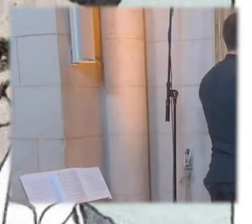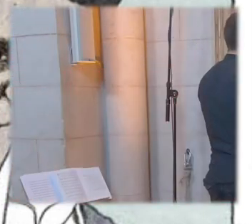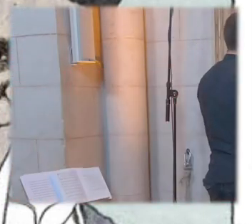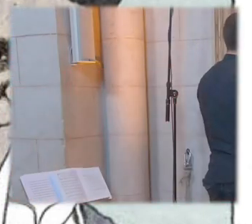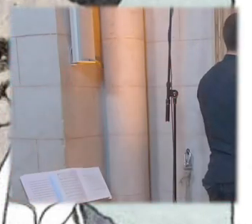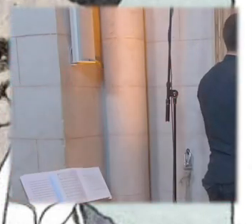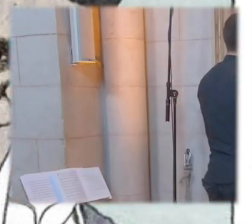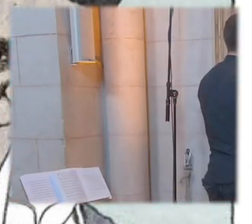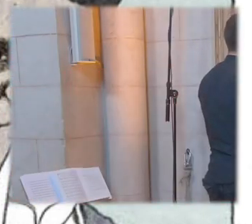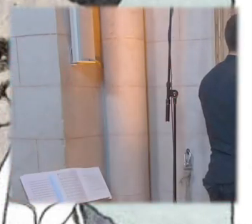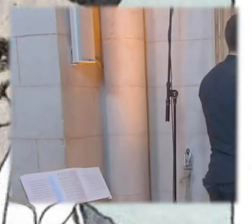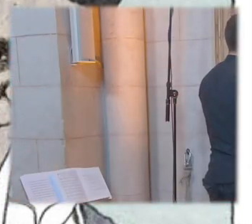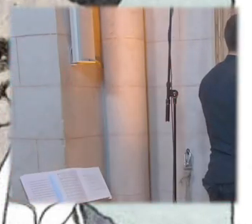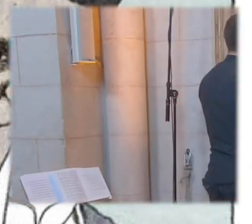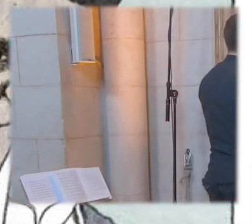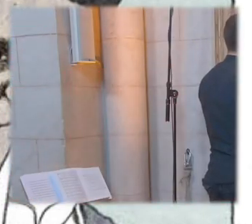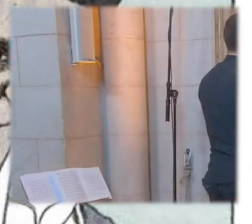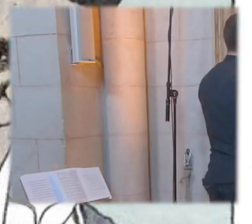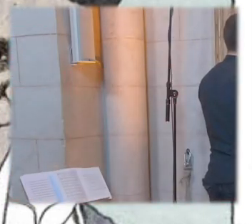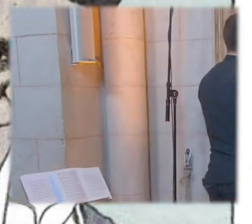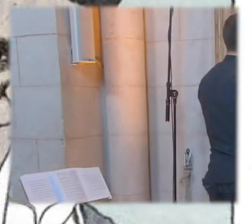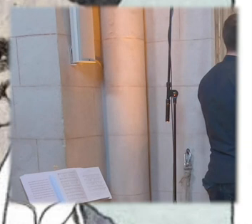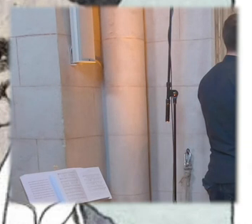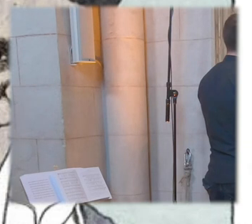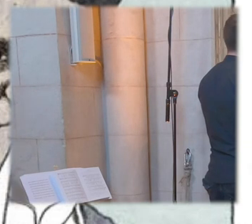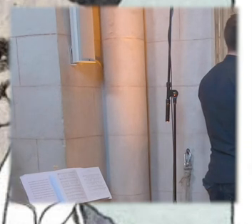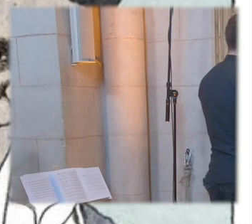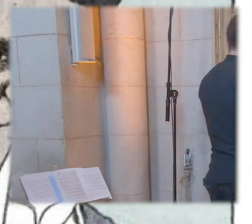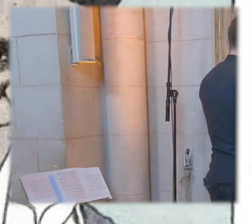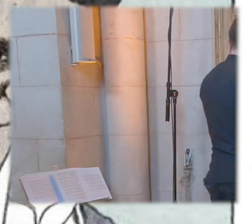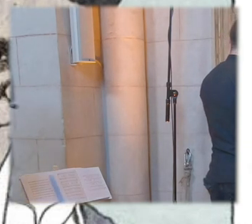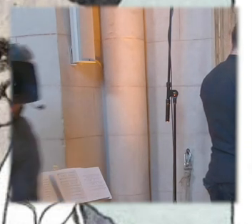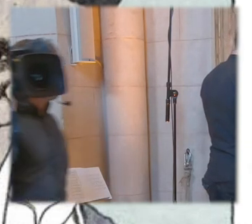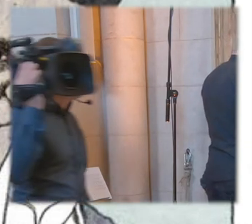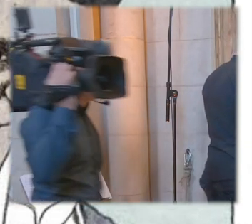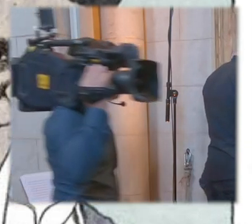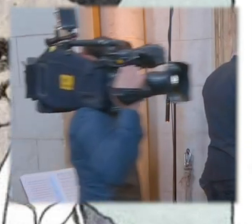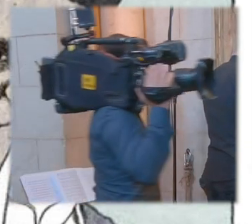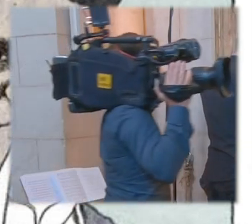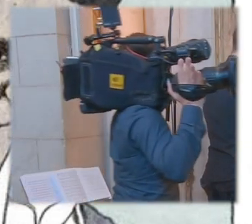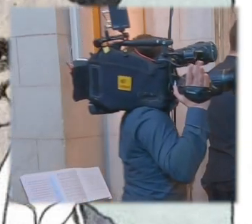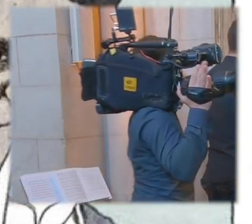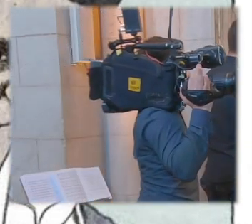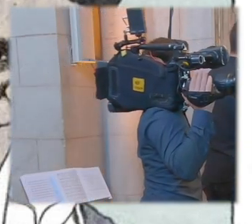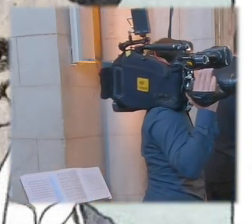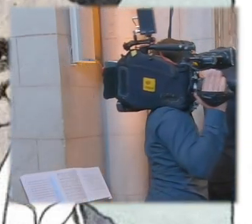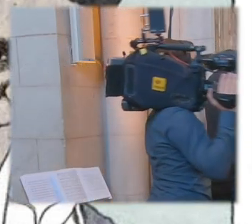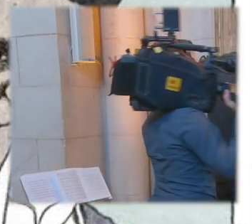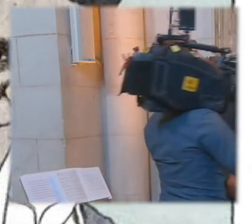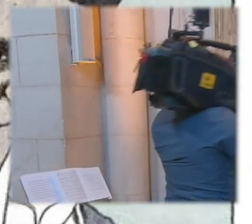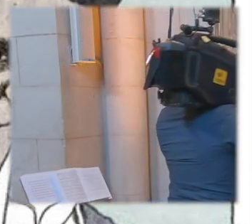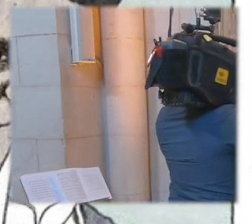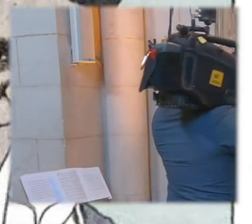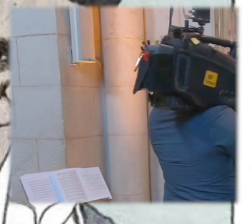doch vorsichtiger sein solle in seinen Äußerungen gegenüber dem nationalsozialistischen Regime. Aber er ließ sich